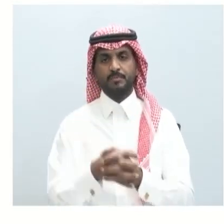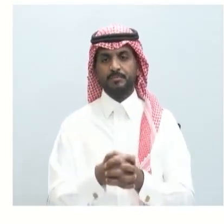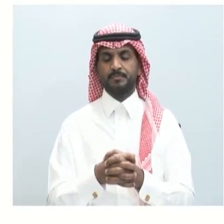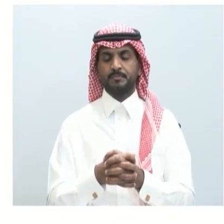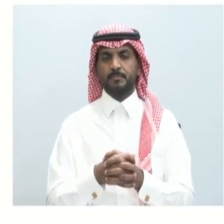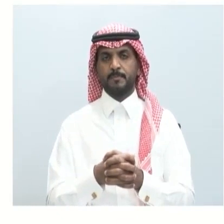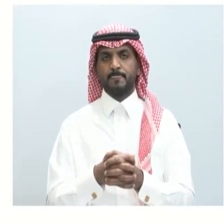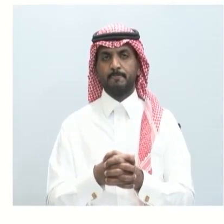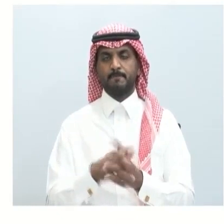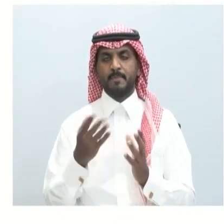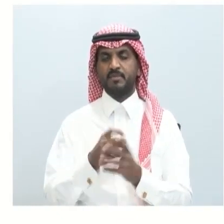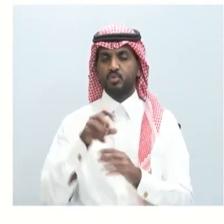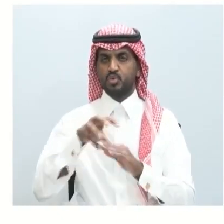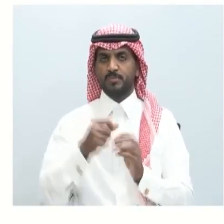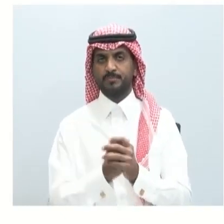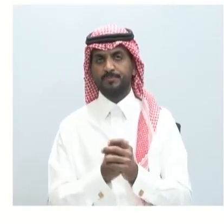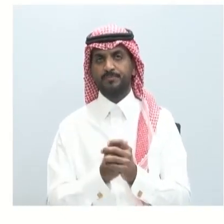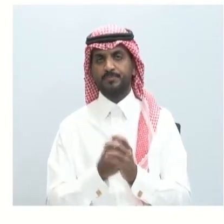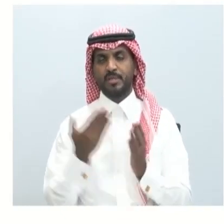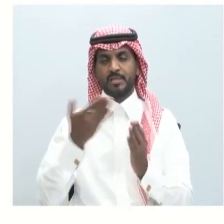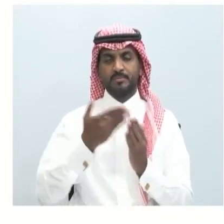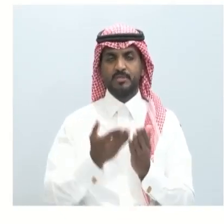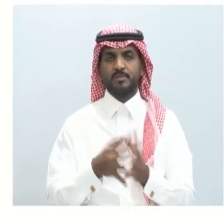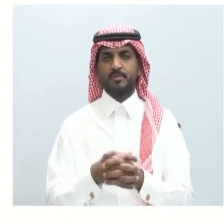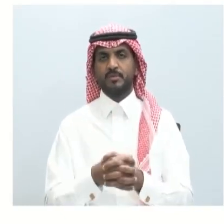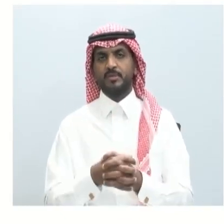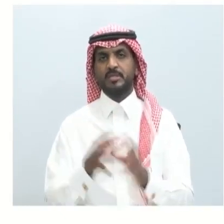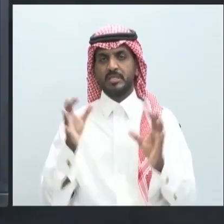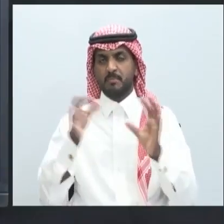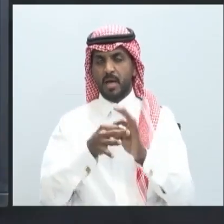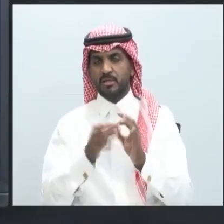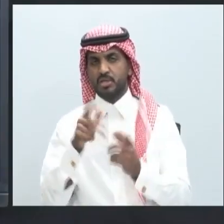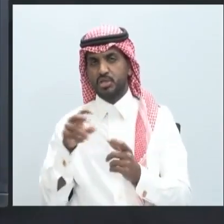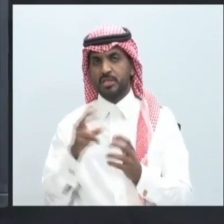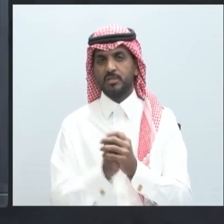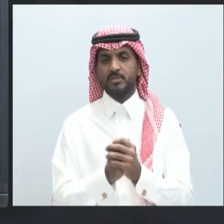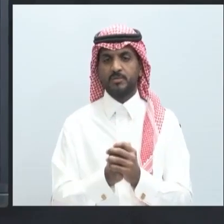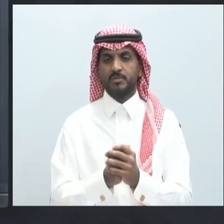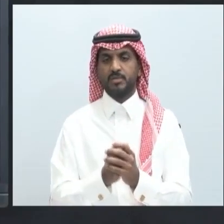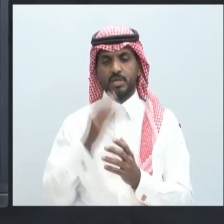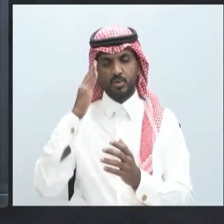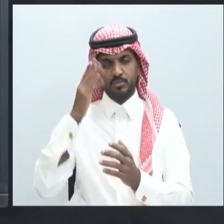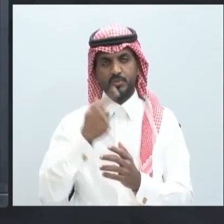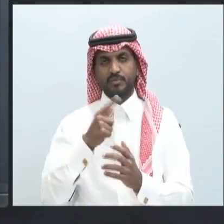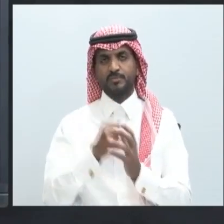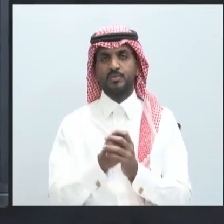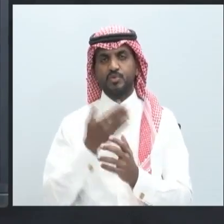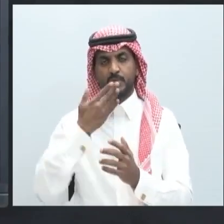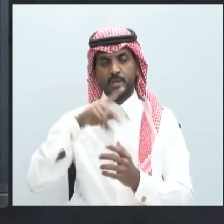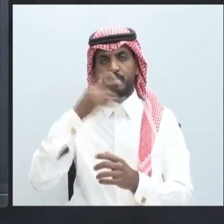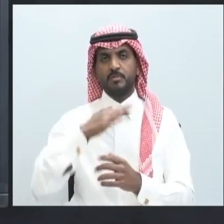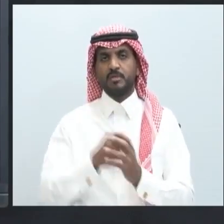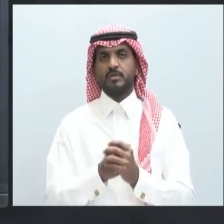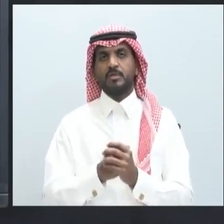الكوكب بهذه الجزئيه نكون قد وصلنا لختام درس ارتباط الجينات والمجموعات الكروموسوميه رجائي لكم بالتوفيق سبحانك اللهم